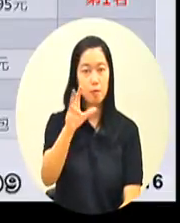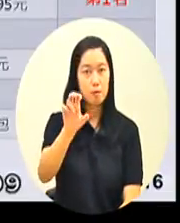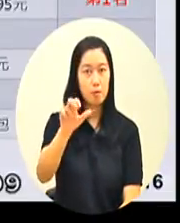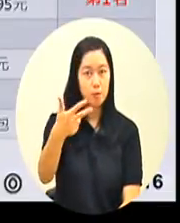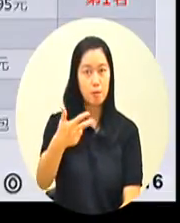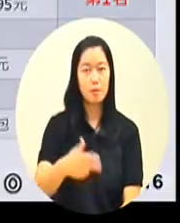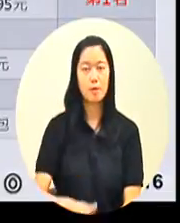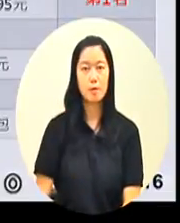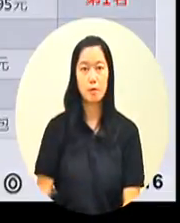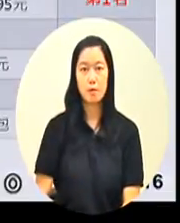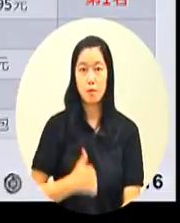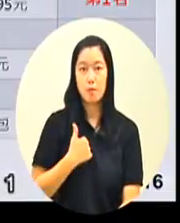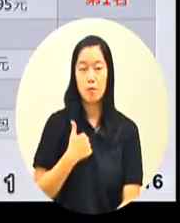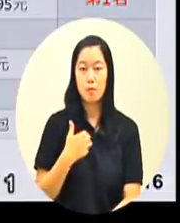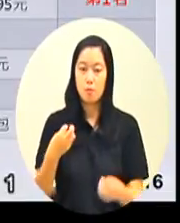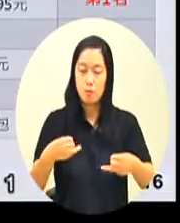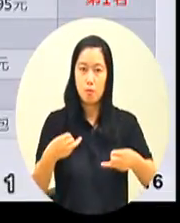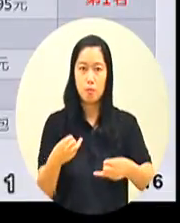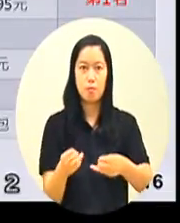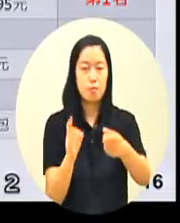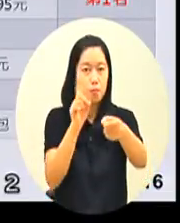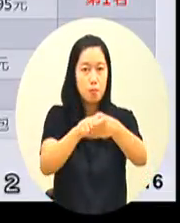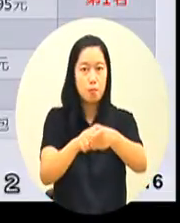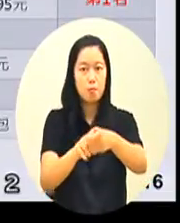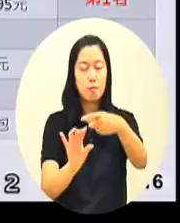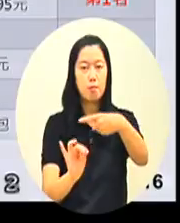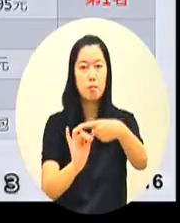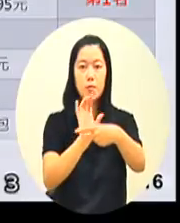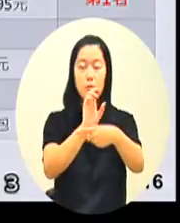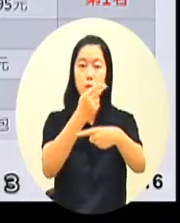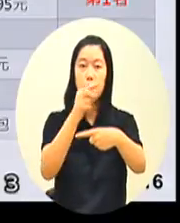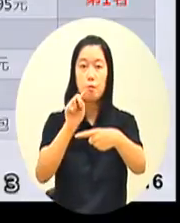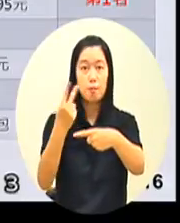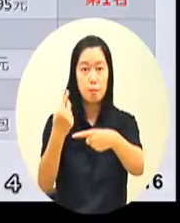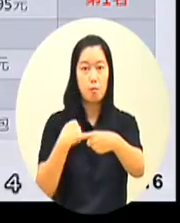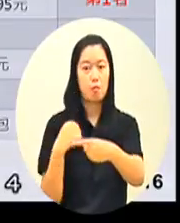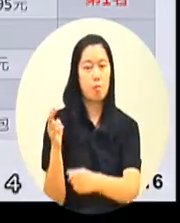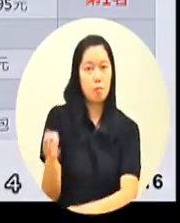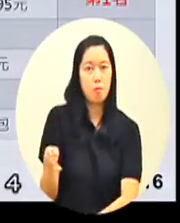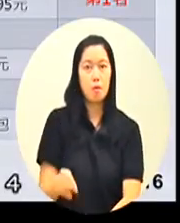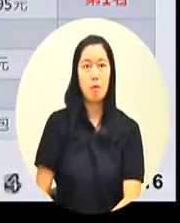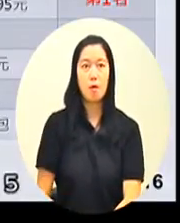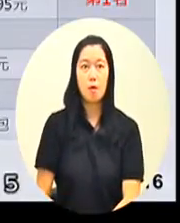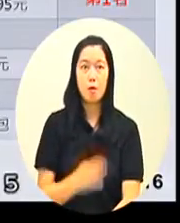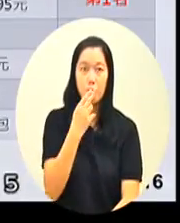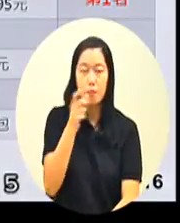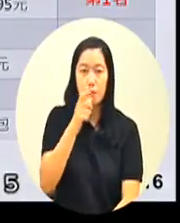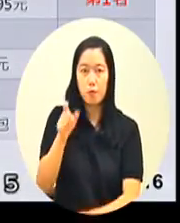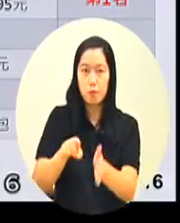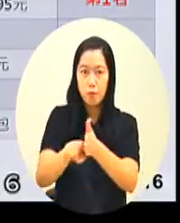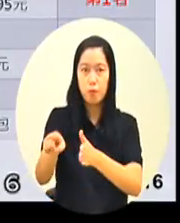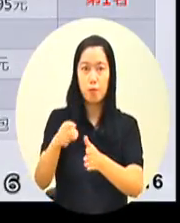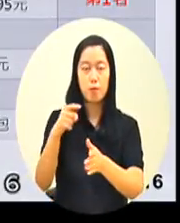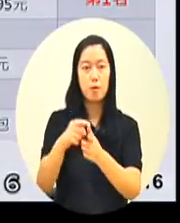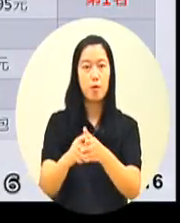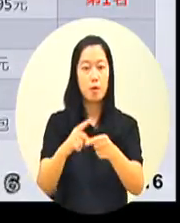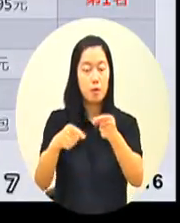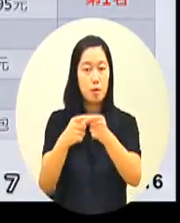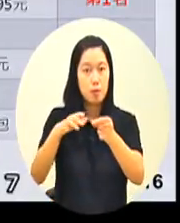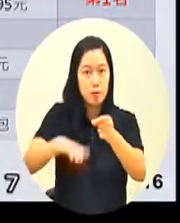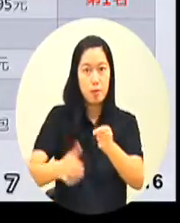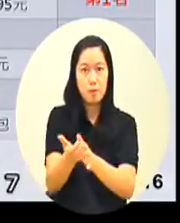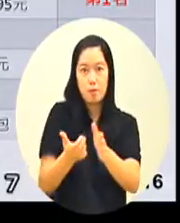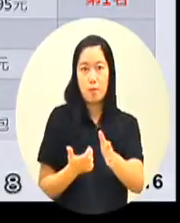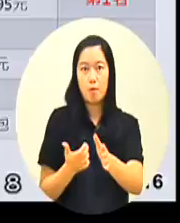所以执行的成果已经达到92.2%。那我有要求我们烟酒科到年底之前一定要达